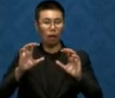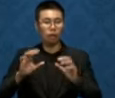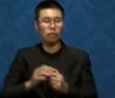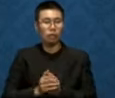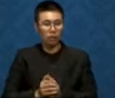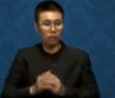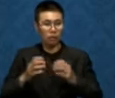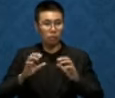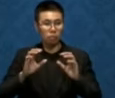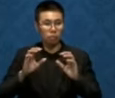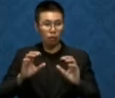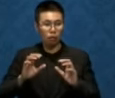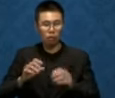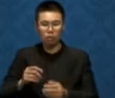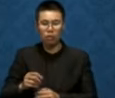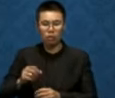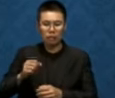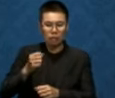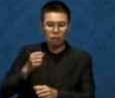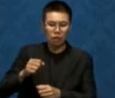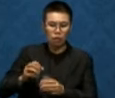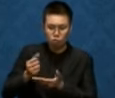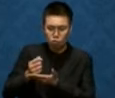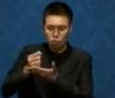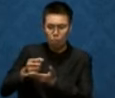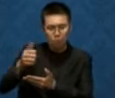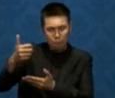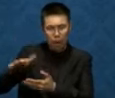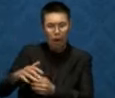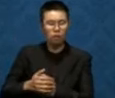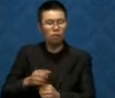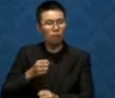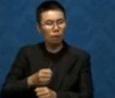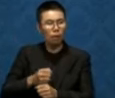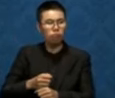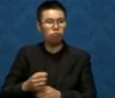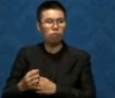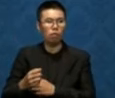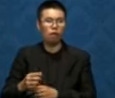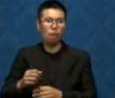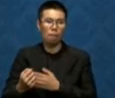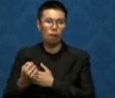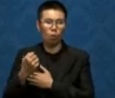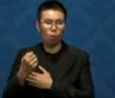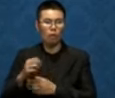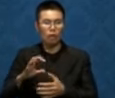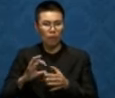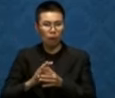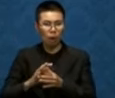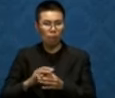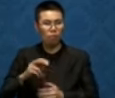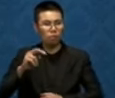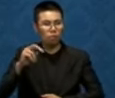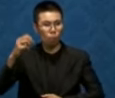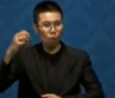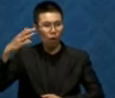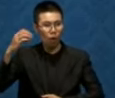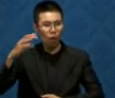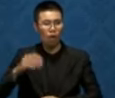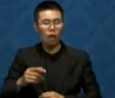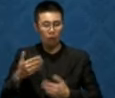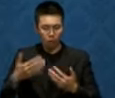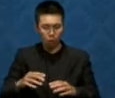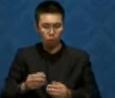ระบบพลังงานนี้ผมคิดว่ามันเป็นปัญหามากความมั่นคงทางพลังงานของเราเนี่ยเอาไปฝากไว้ในมือของเอกชน